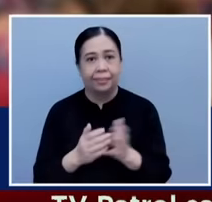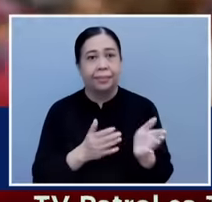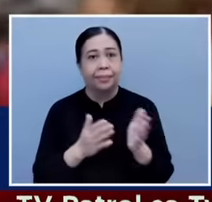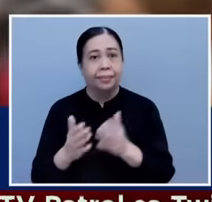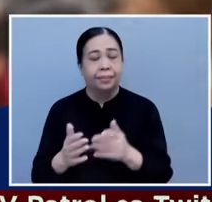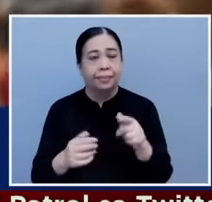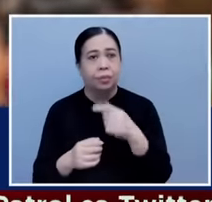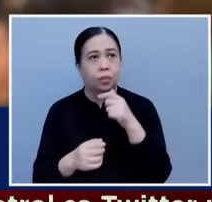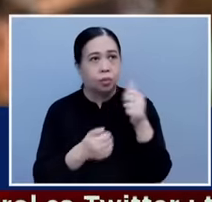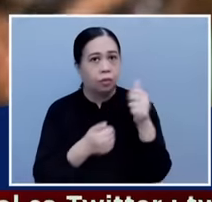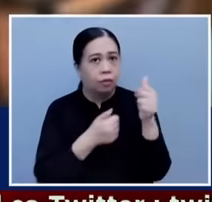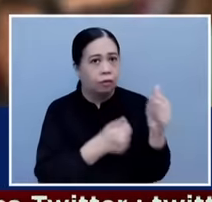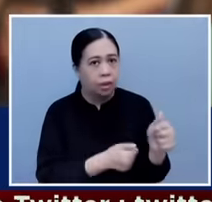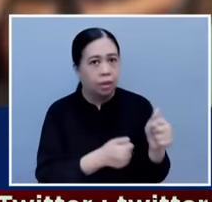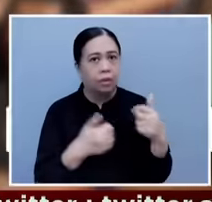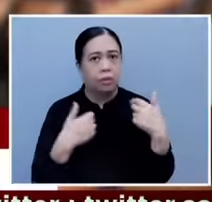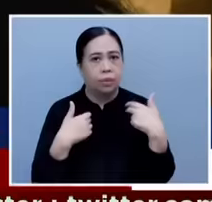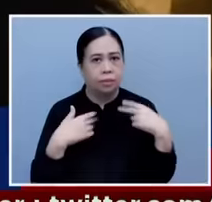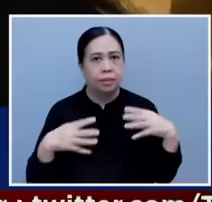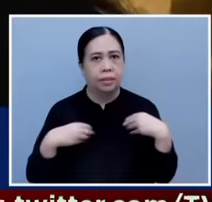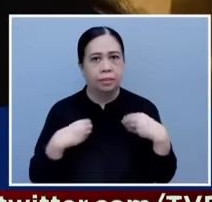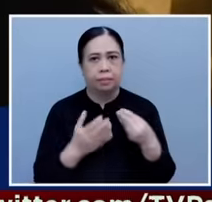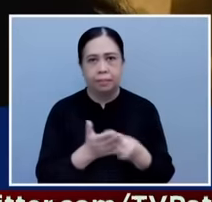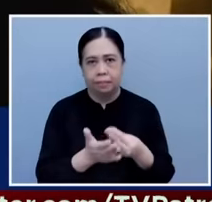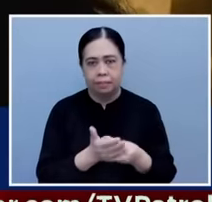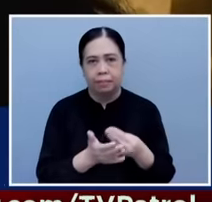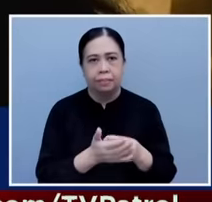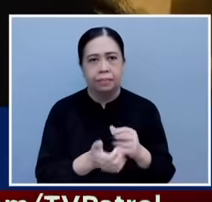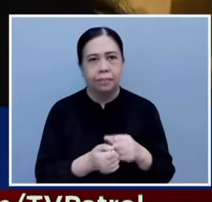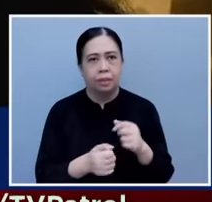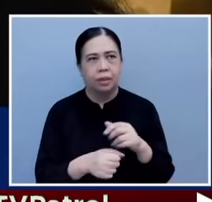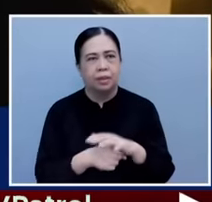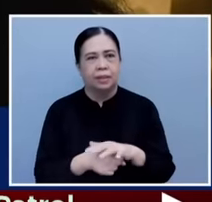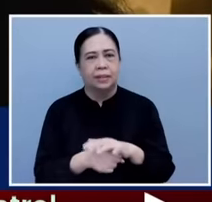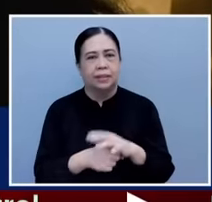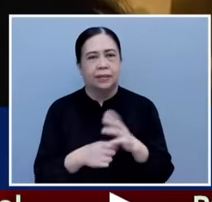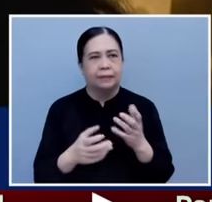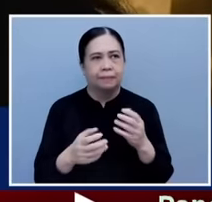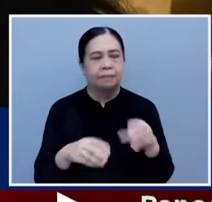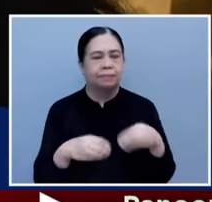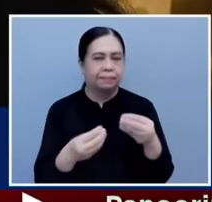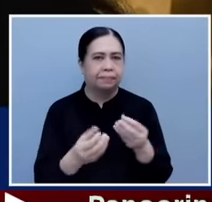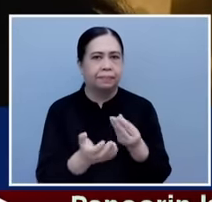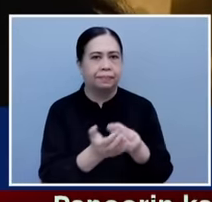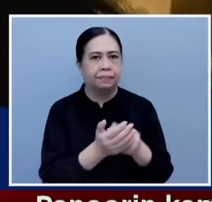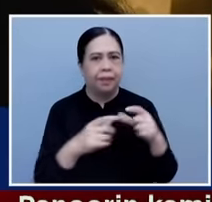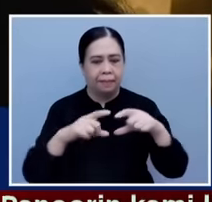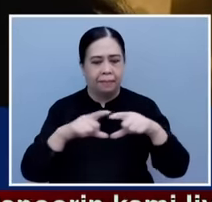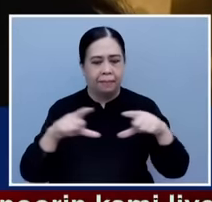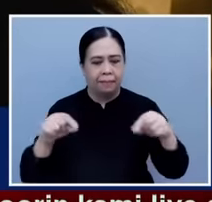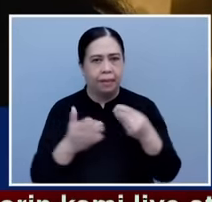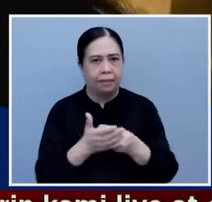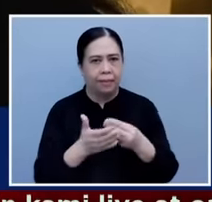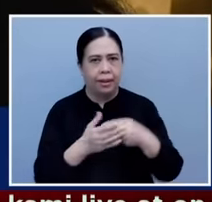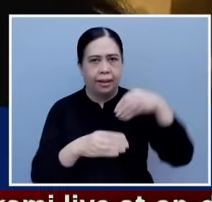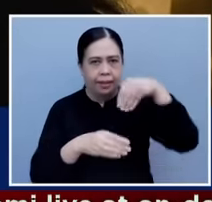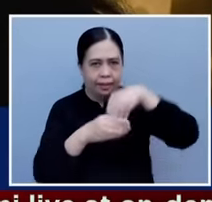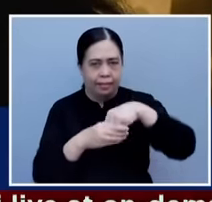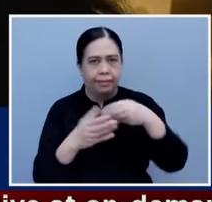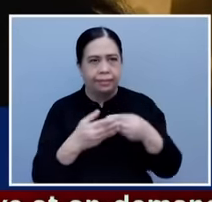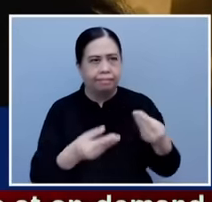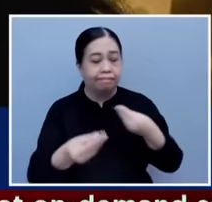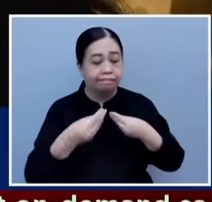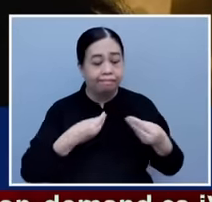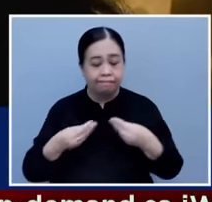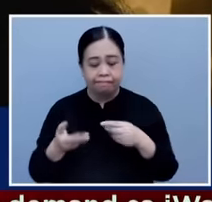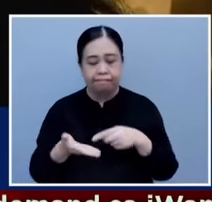sa pagboto ay may natatanggap na pera. Yung treasurer na po namin ang nagbigay, nakabalot na po ng sobre binigay sa amin.